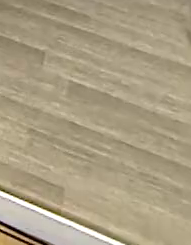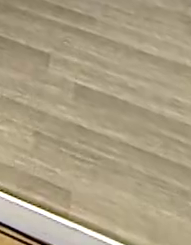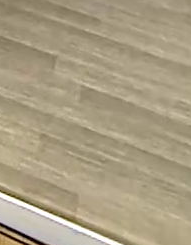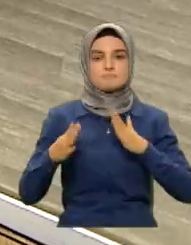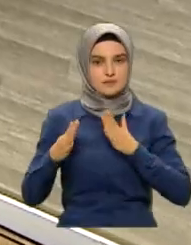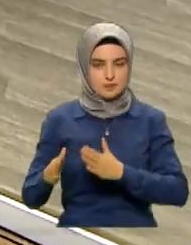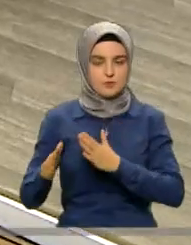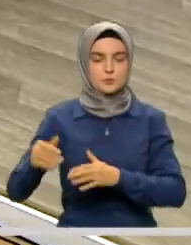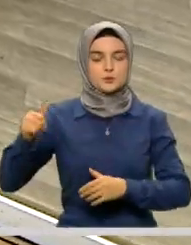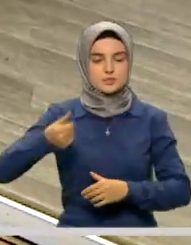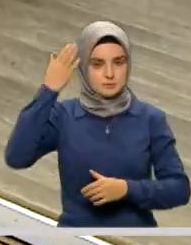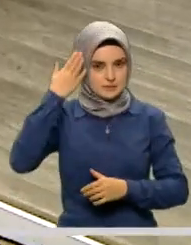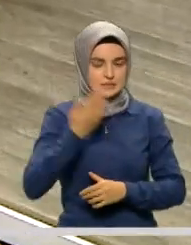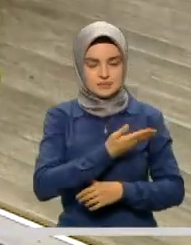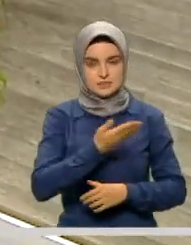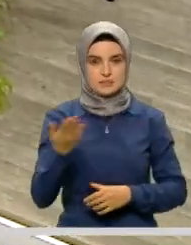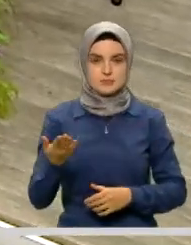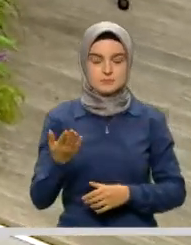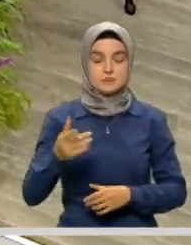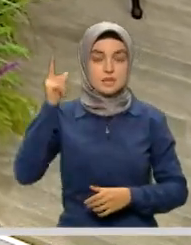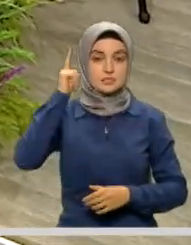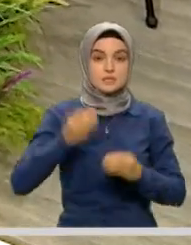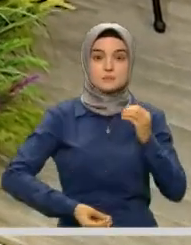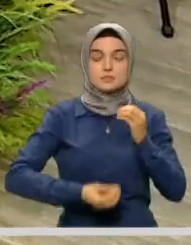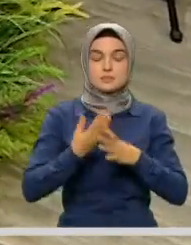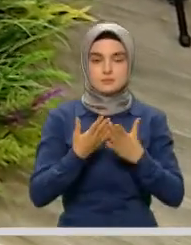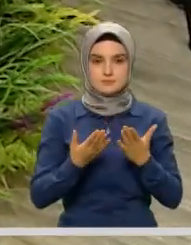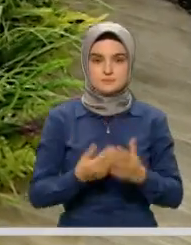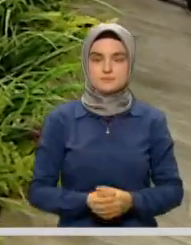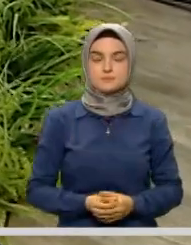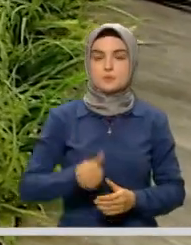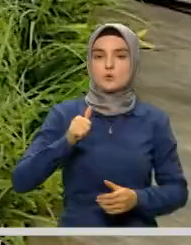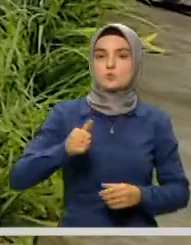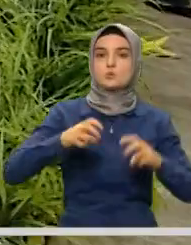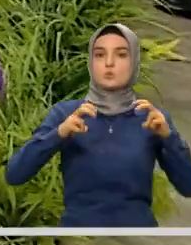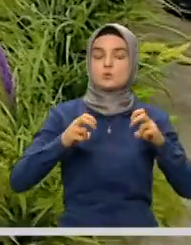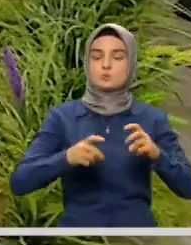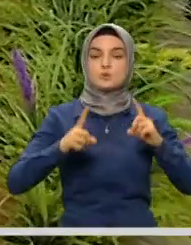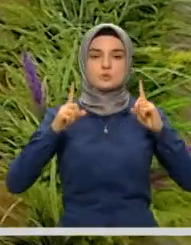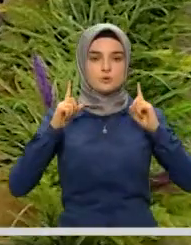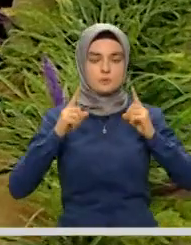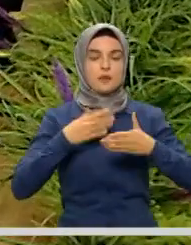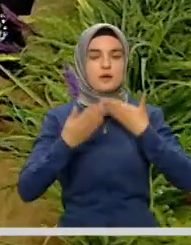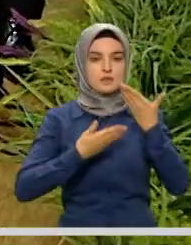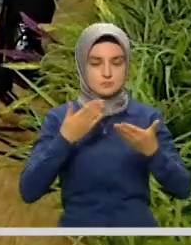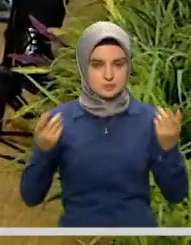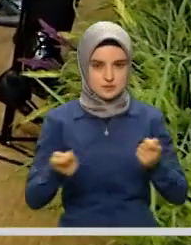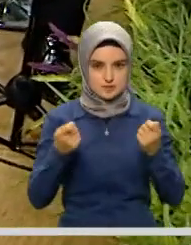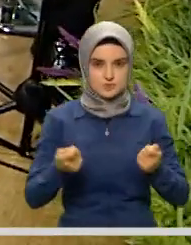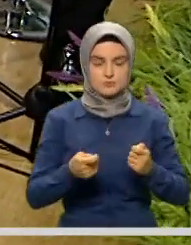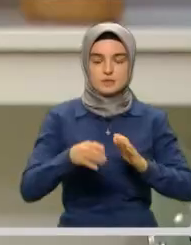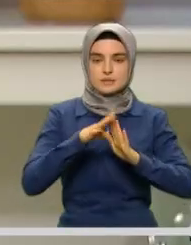Devam ediyoruz kıymetli izleyicilerimiz. Çarşamba sabahındayız. Günün konusu tövbe. Detaylandırmaya çalışıyoruz